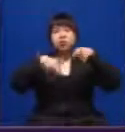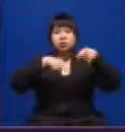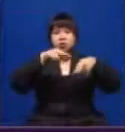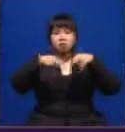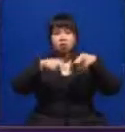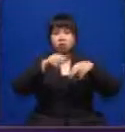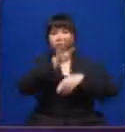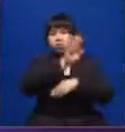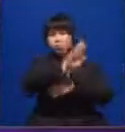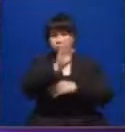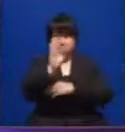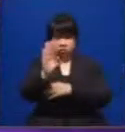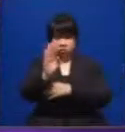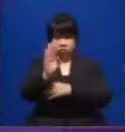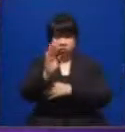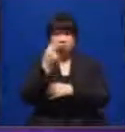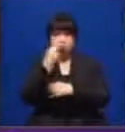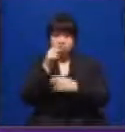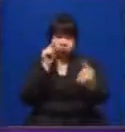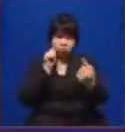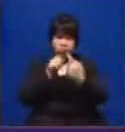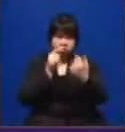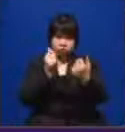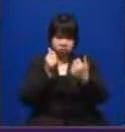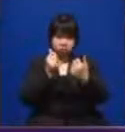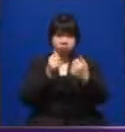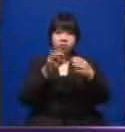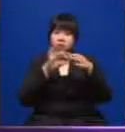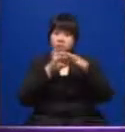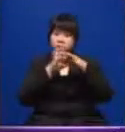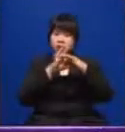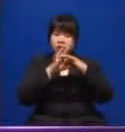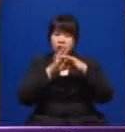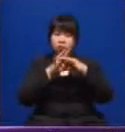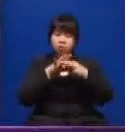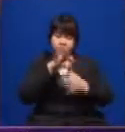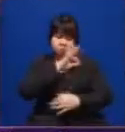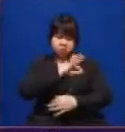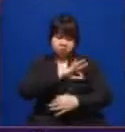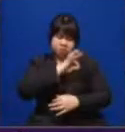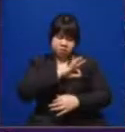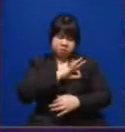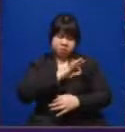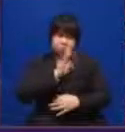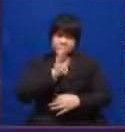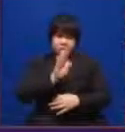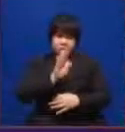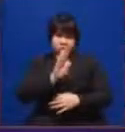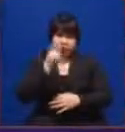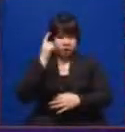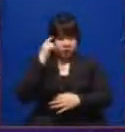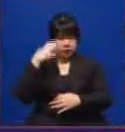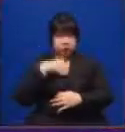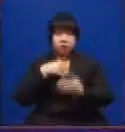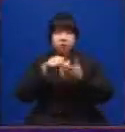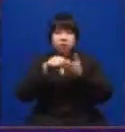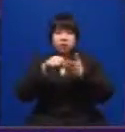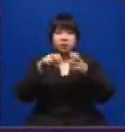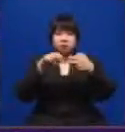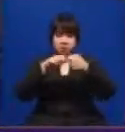บาทที่ถูกต้องเหมาะสมด้วยจรรยาบรรณทางวิชาชีพเพียงเท่านี้ก็จะช่วยให้บ้านเมืองผ่านพ้นวิกฤตทางการเมืองตอนนี้ไปได้